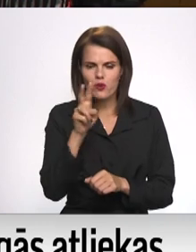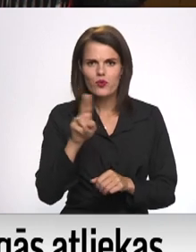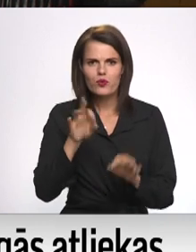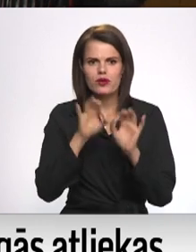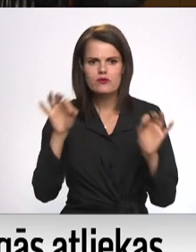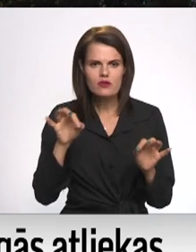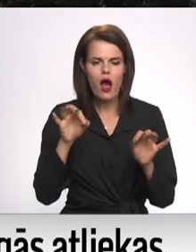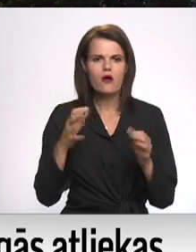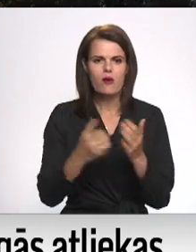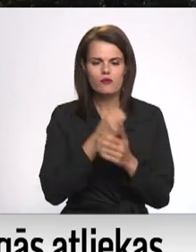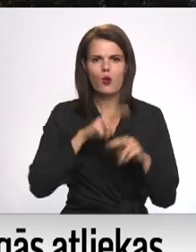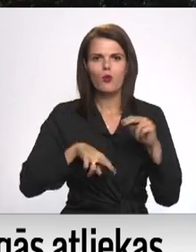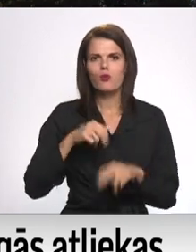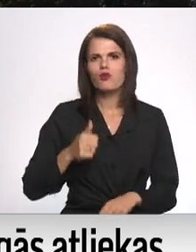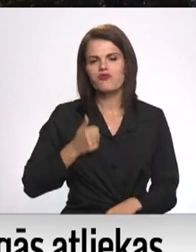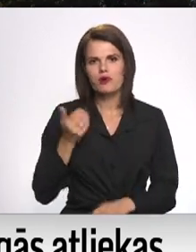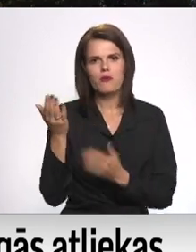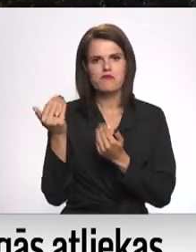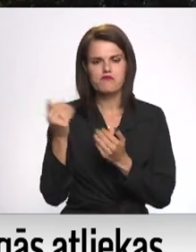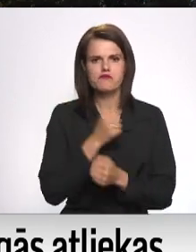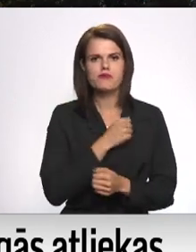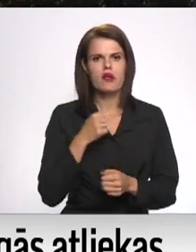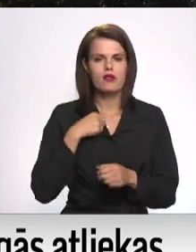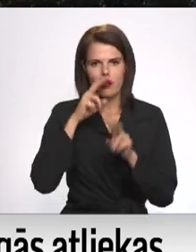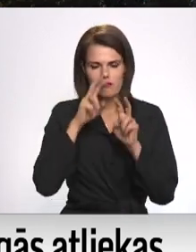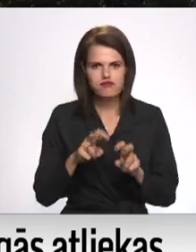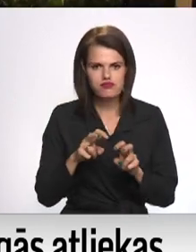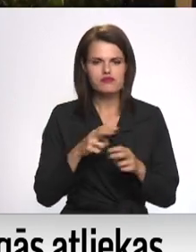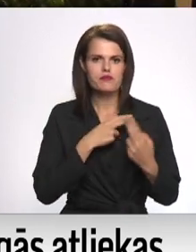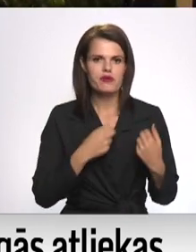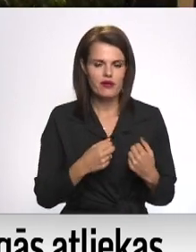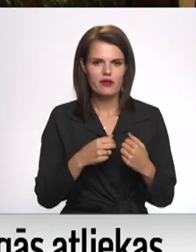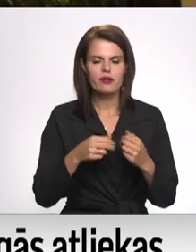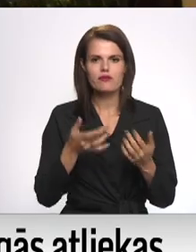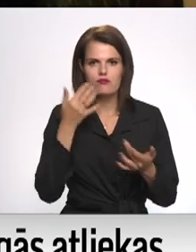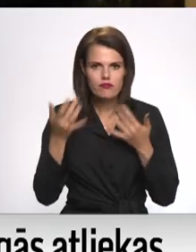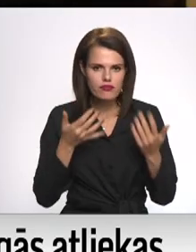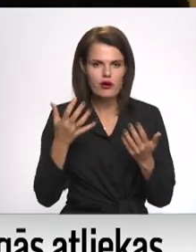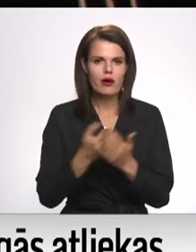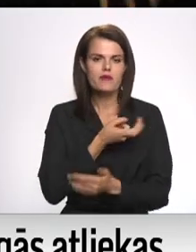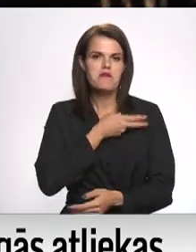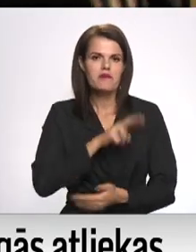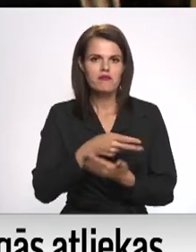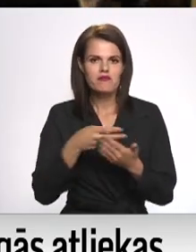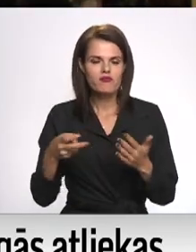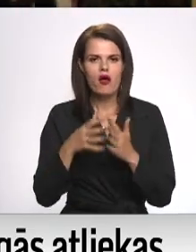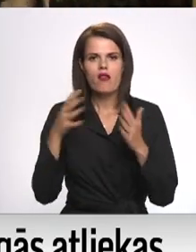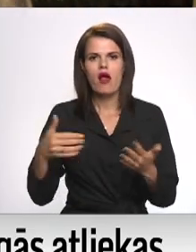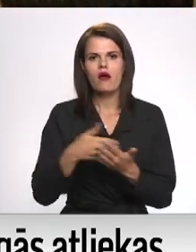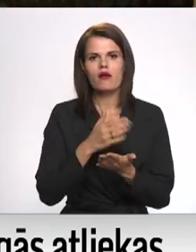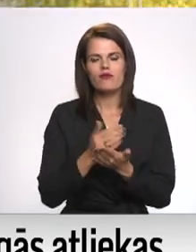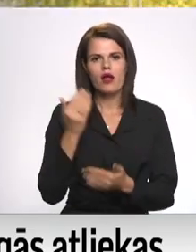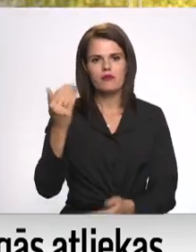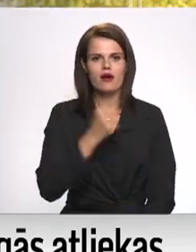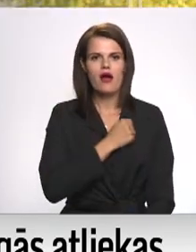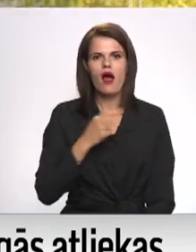piesaistīja militārās arheoloģijas biedrību Leģenda, kas veica ekshumāciju. Atrastās mirstīgās atliekas lielākoties pieder